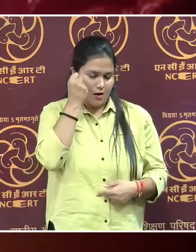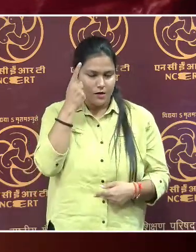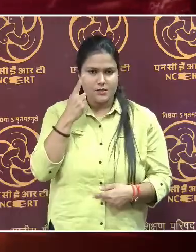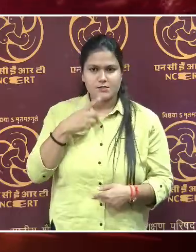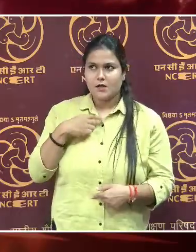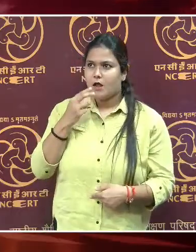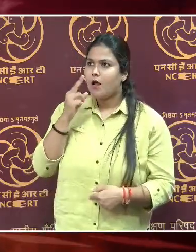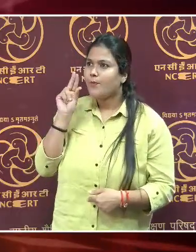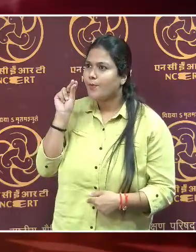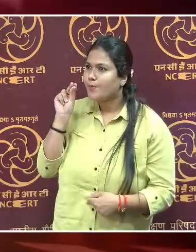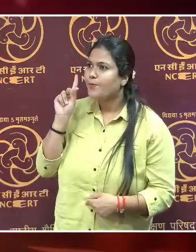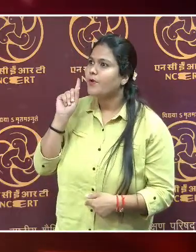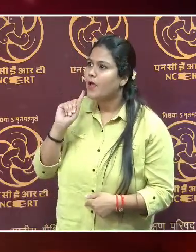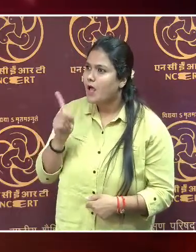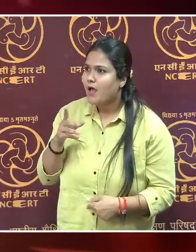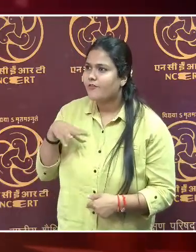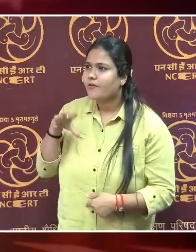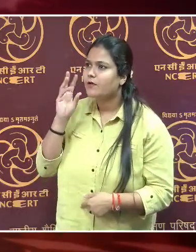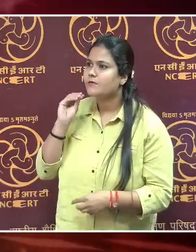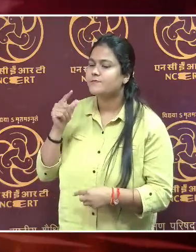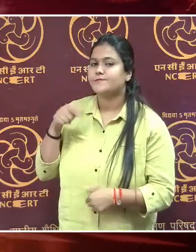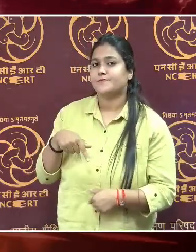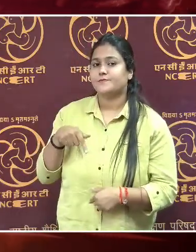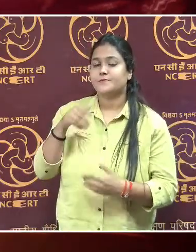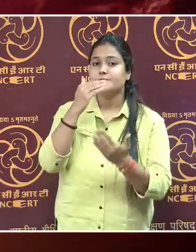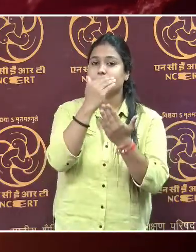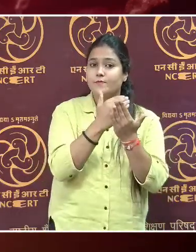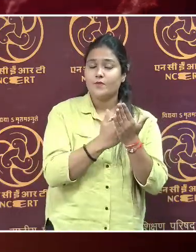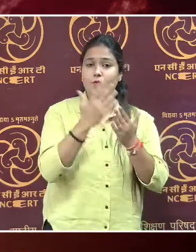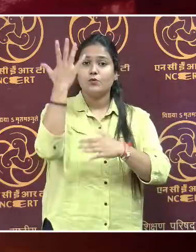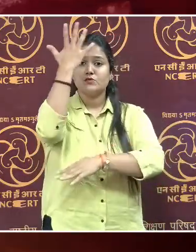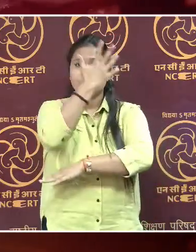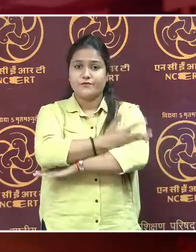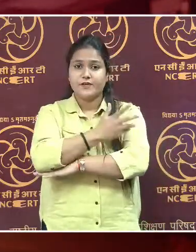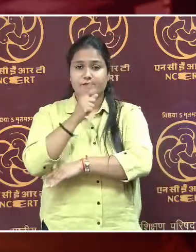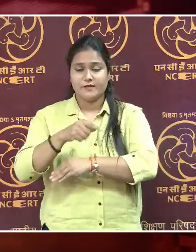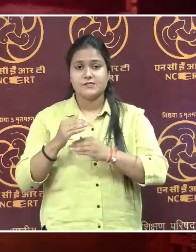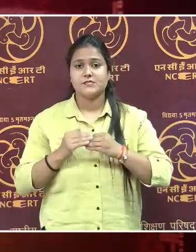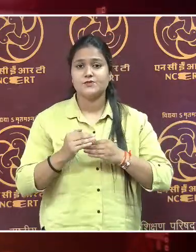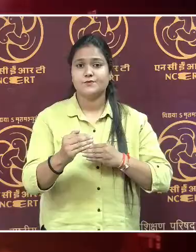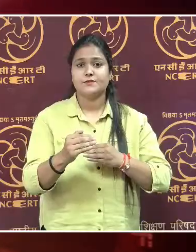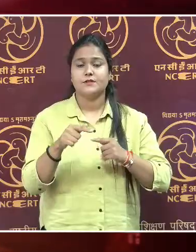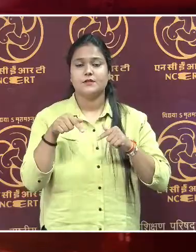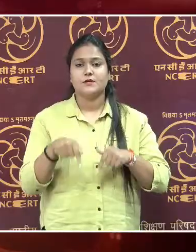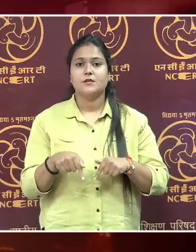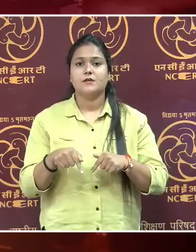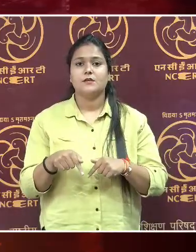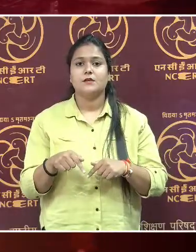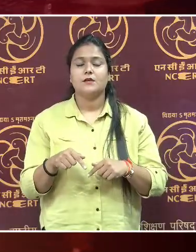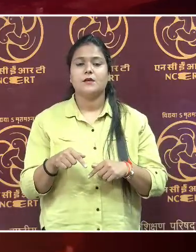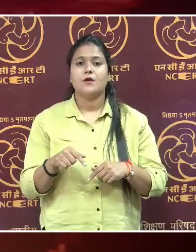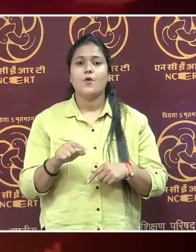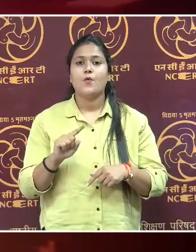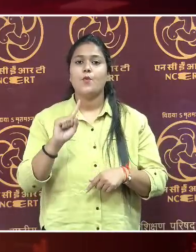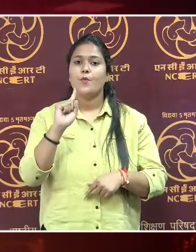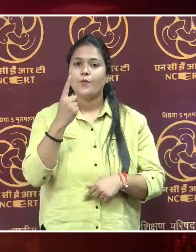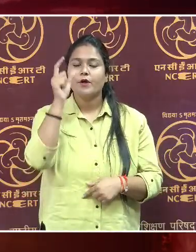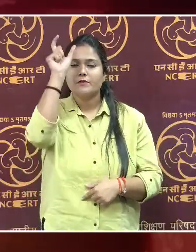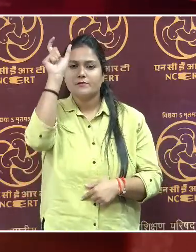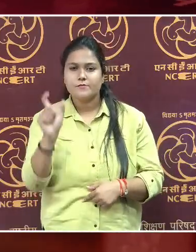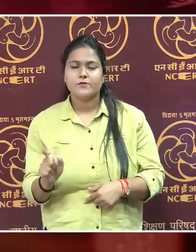सो ये कोर्स 5 दिन का इसीलिए भी बहुत ज़रूरी है क्योंकि एक व्यक्ति जो डेफ है, जो